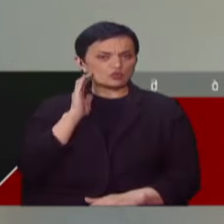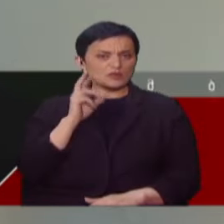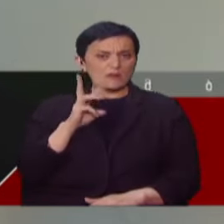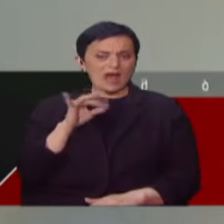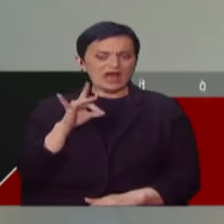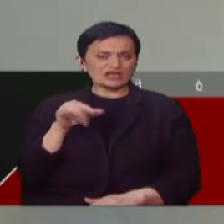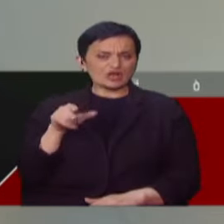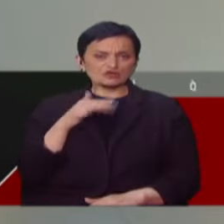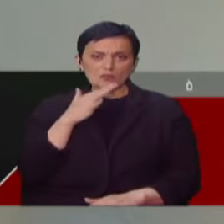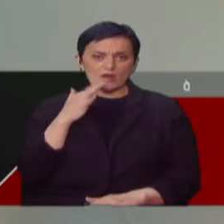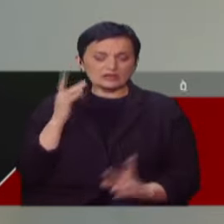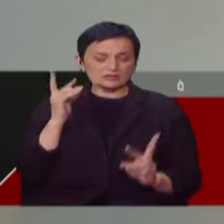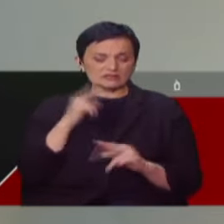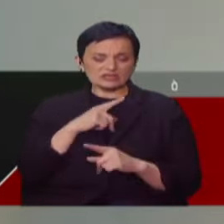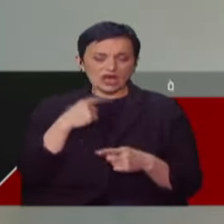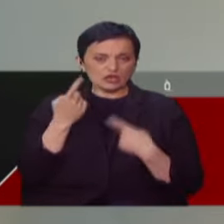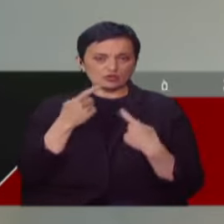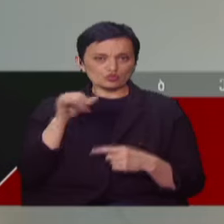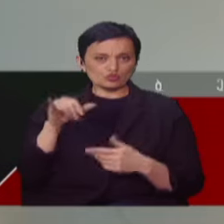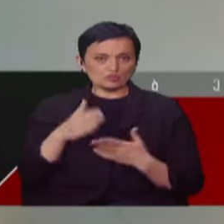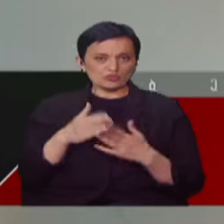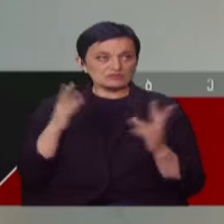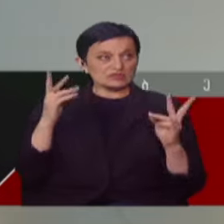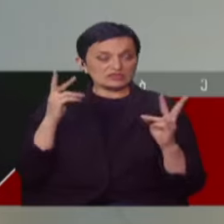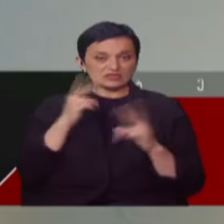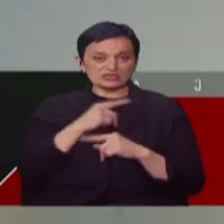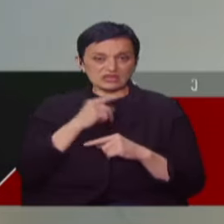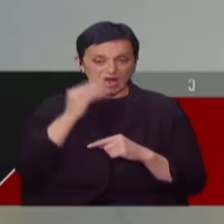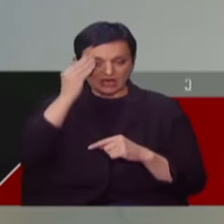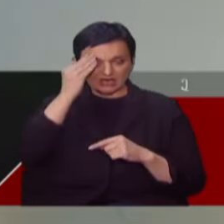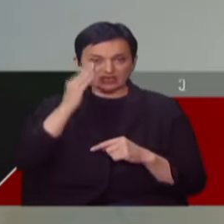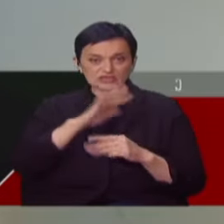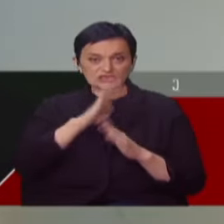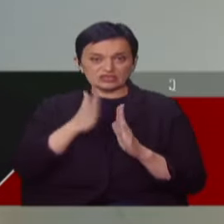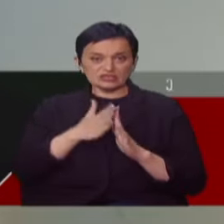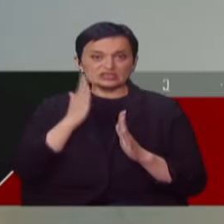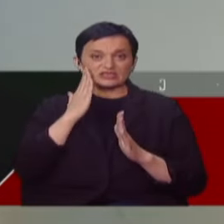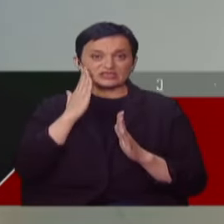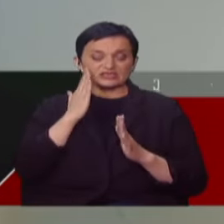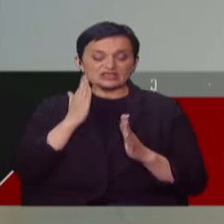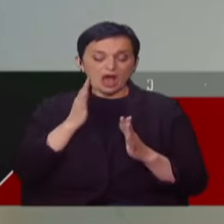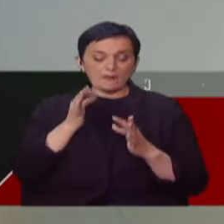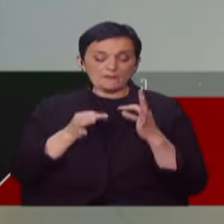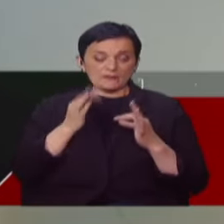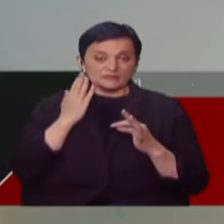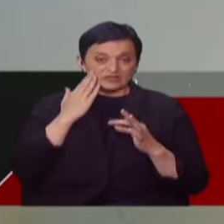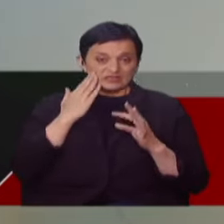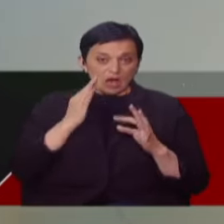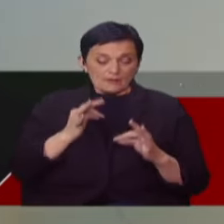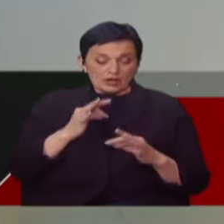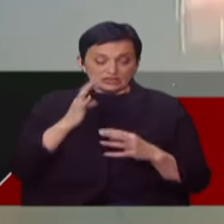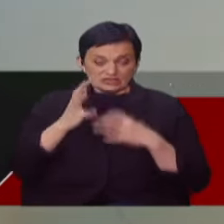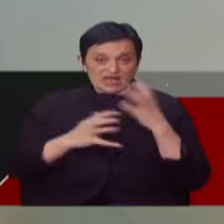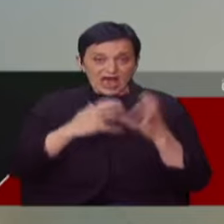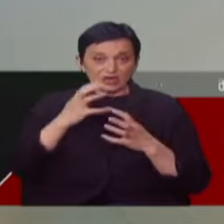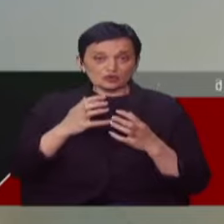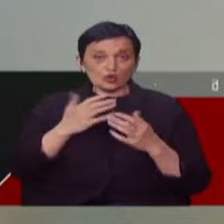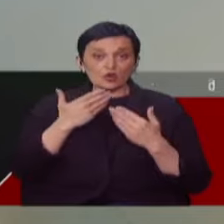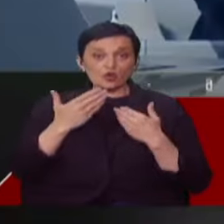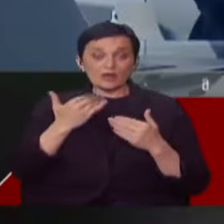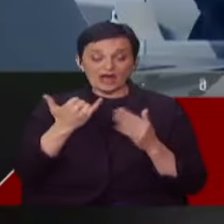მეგრელიშვილს, ძალიან ბევრი მცდარი ინფორმაცია აქვს და მცდარი წარმოდგენა აქვს საერთაშორისო სამართალს და საერთაშორისო ურთიერთობებზე. თქვენ როგორ წარმოგიდგენიათ, ჩვენ